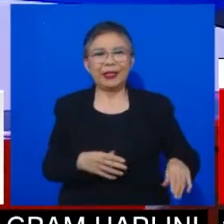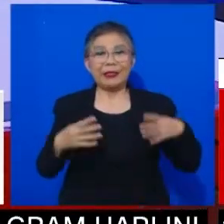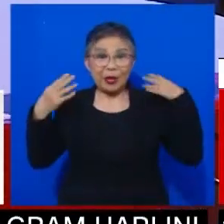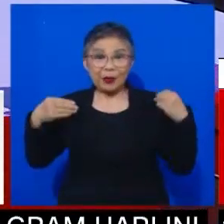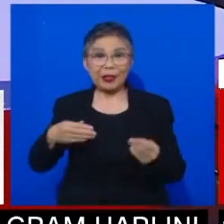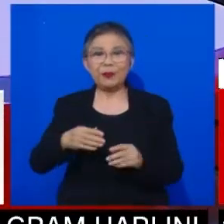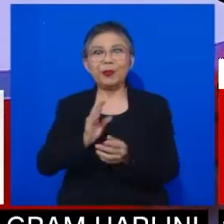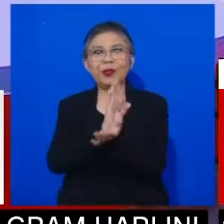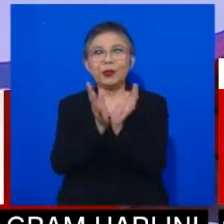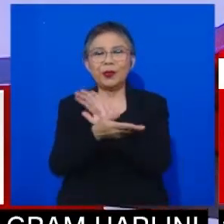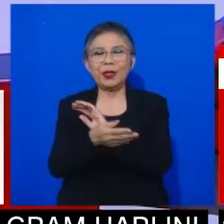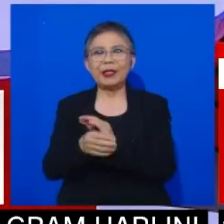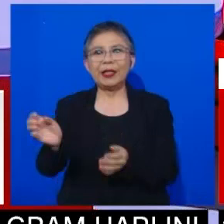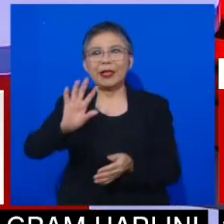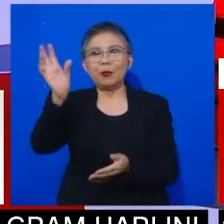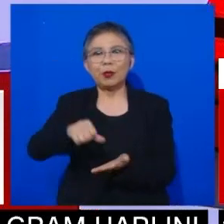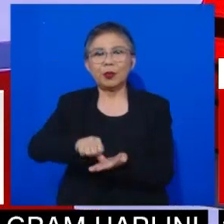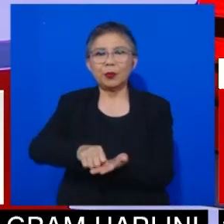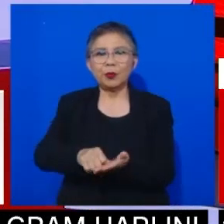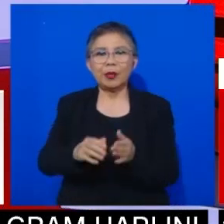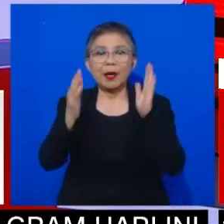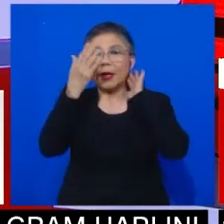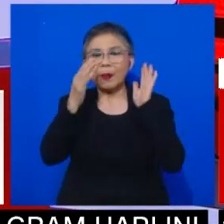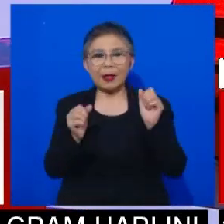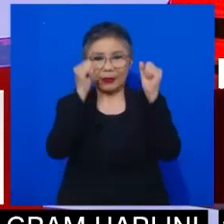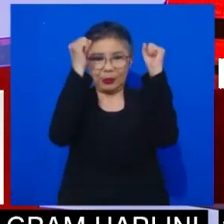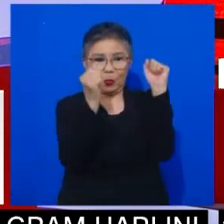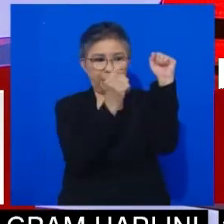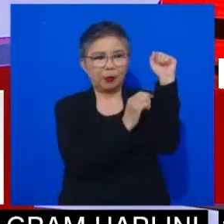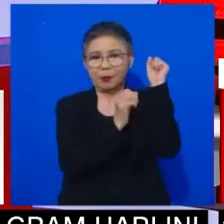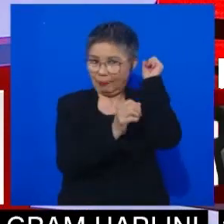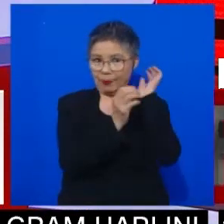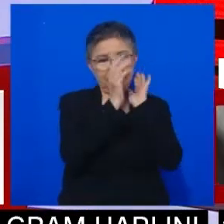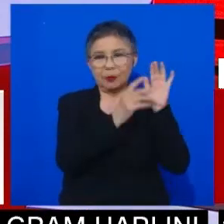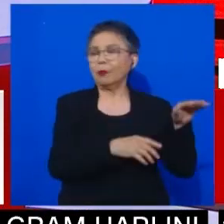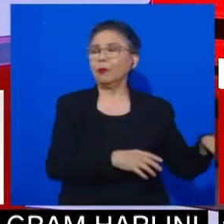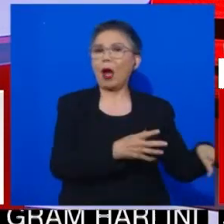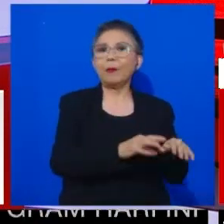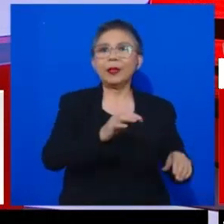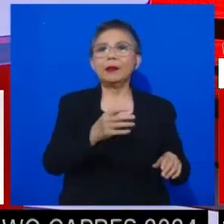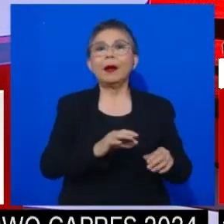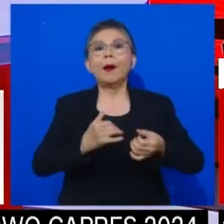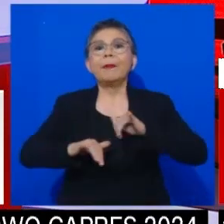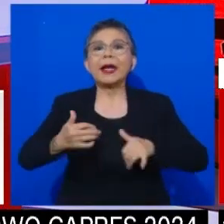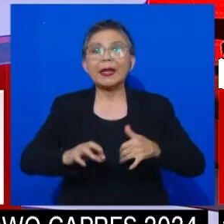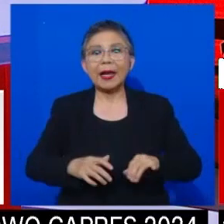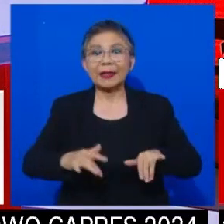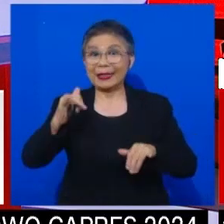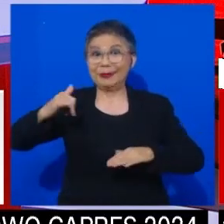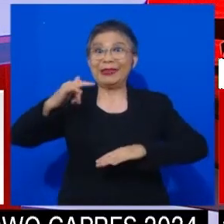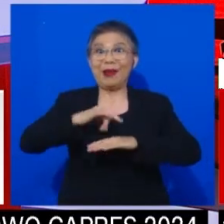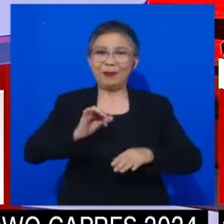seorang anak di Kabupaten Madiun terjepit di antara pilar tembok saat hendak mengambil pesawat mainan yang masuk ke celah pilar